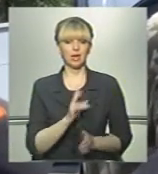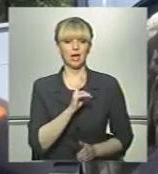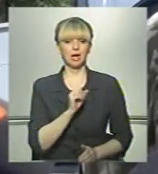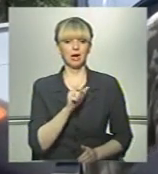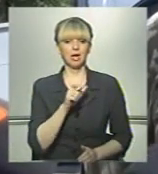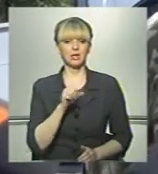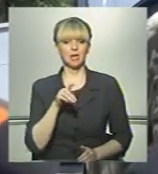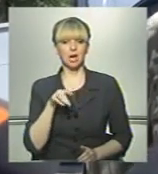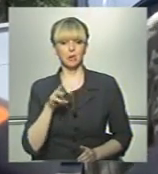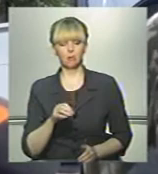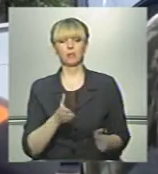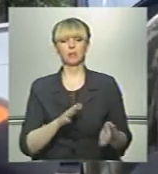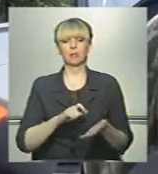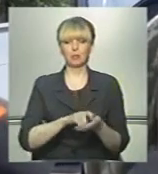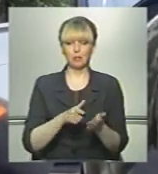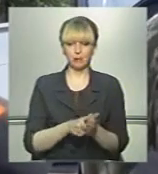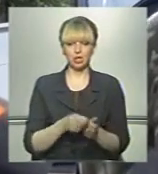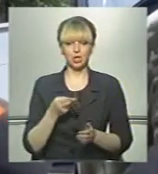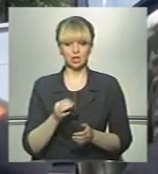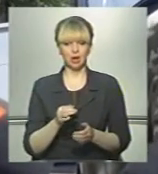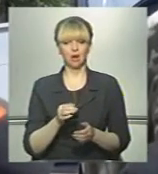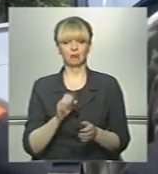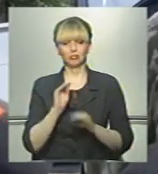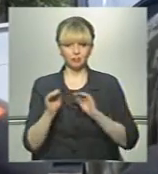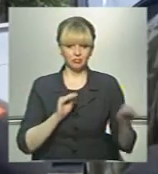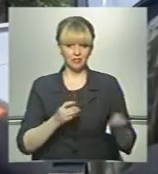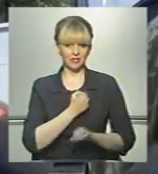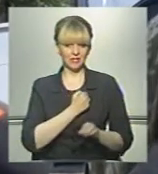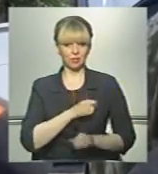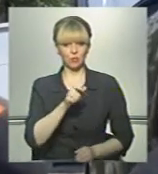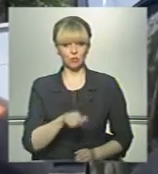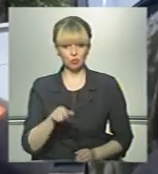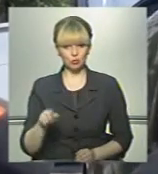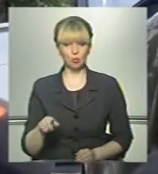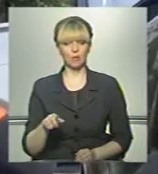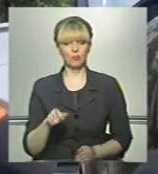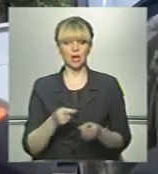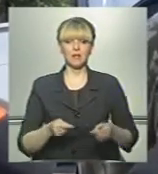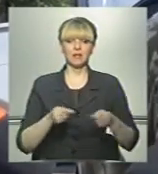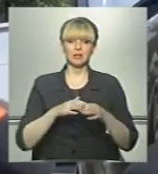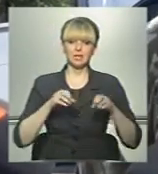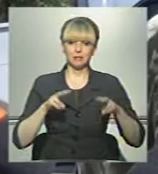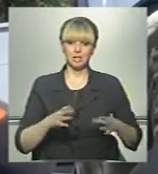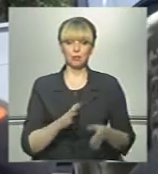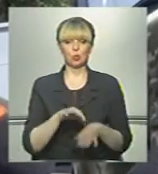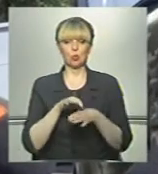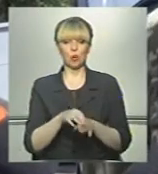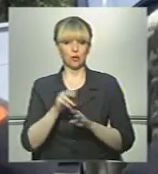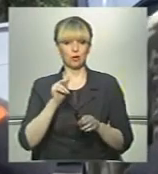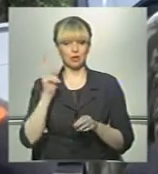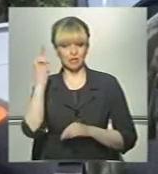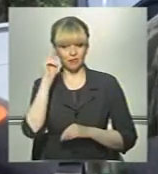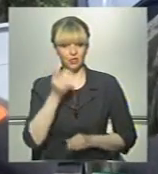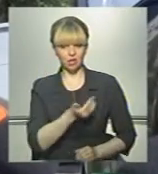казарми, підготували приміщення для розквартирування цих військовослужбовців, визначено фахівців, які будуть проводити навчання